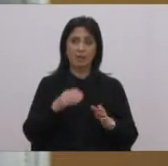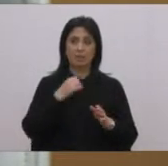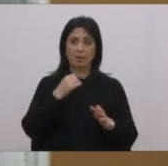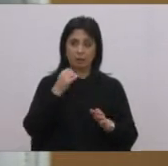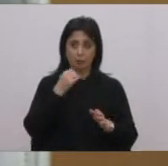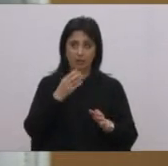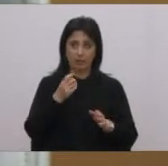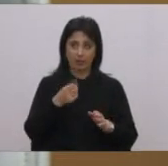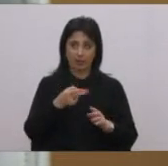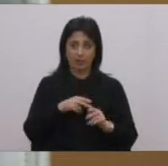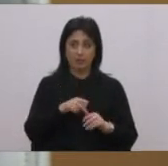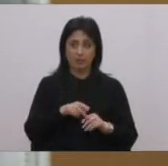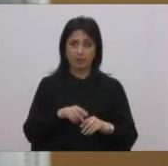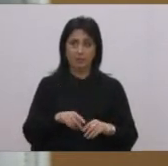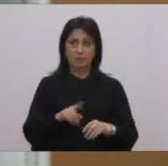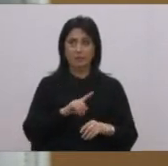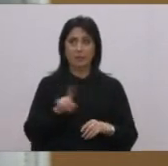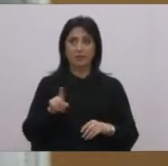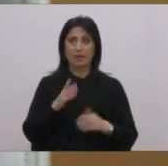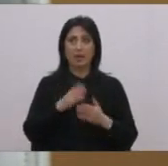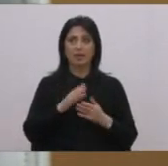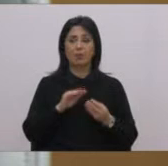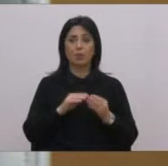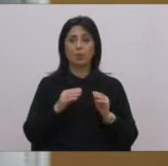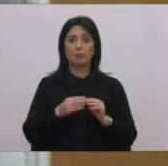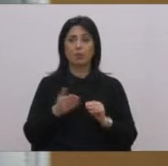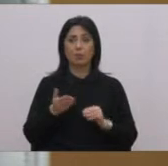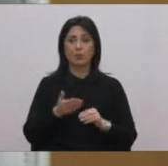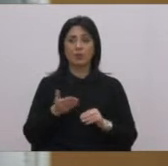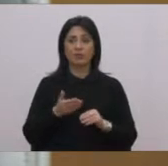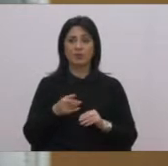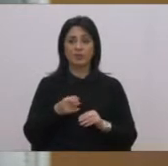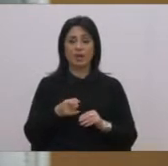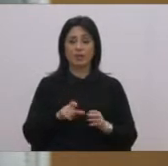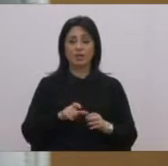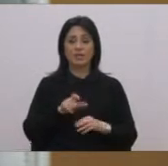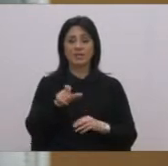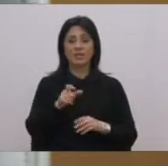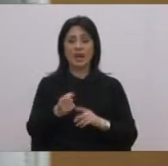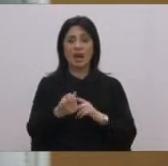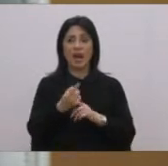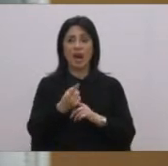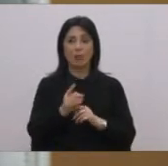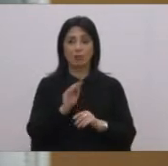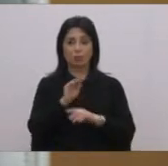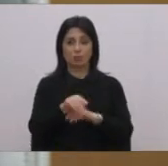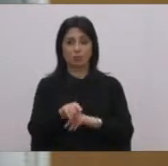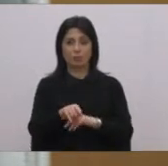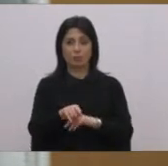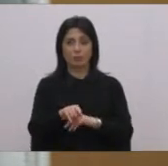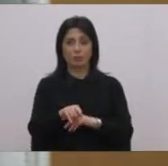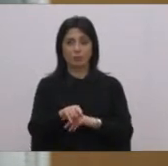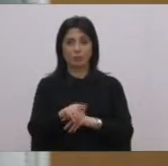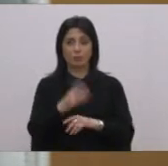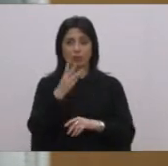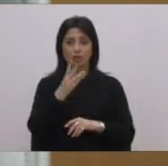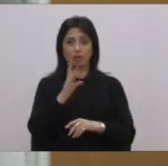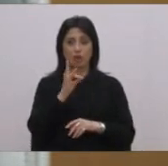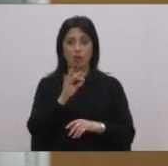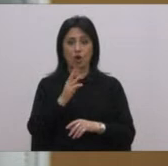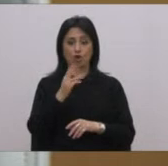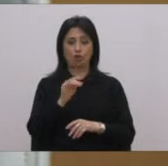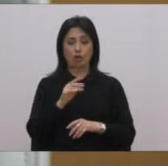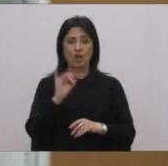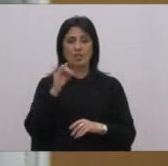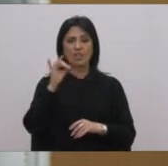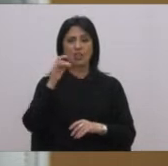მადლობა კიდევ ამისათვის. მაგრამ არის პრობლემები, რომელიც ამ გზამ გამოიწვია გარკვეულ წილად. ეს არის შროშაში,